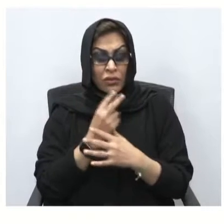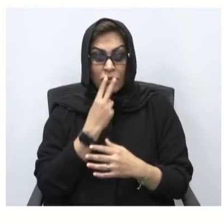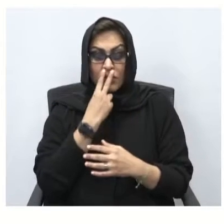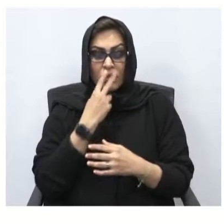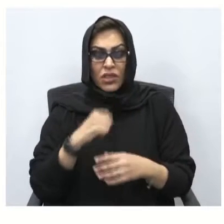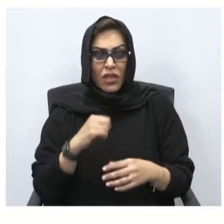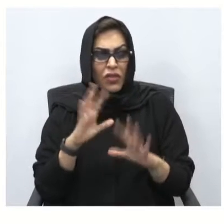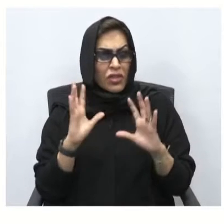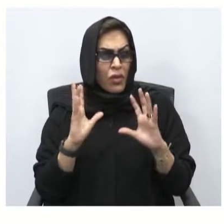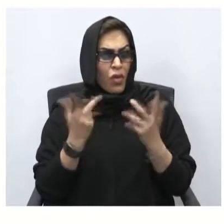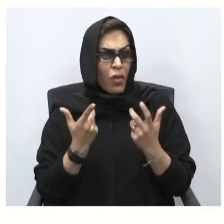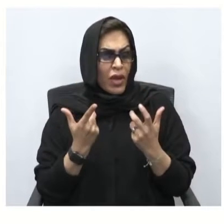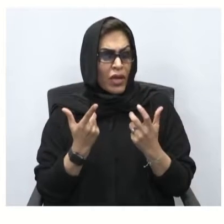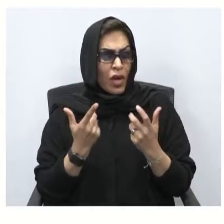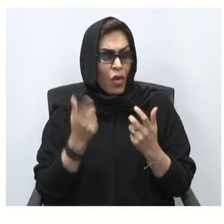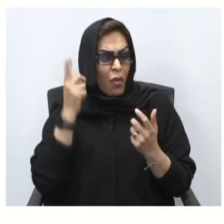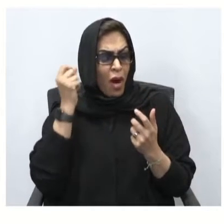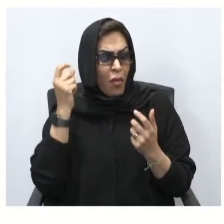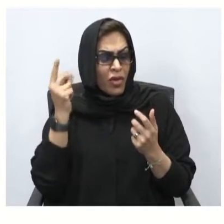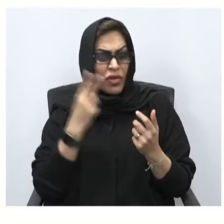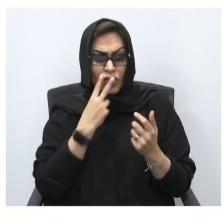وما هي امراض الجهاز